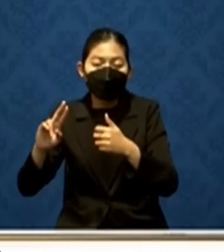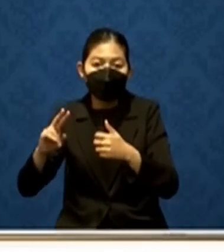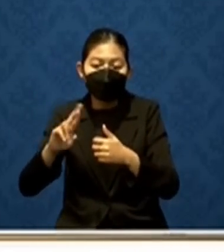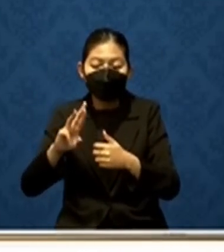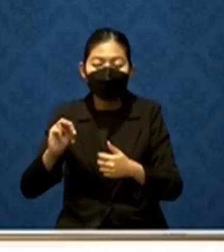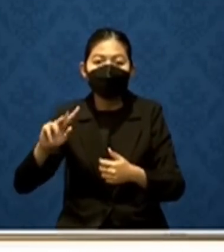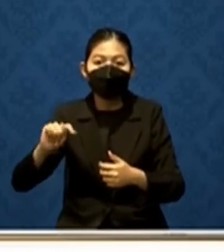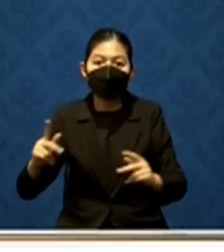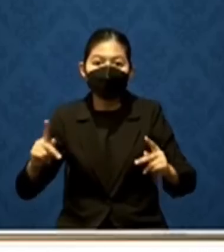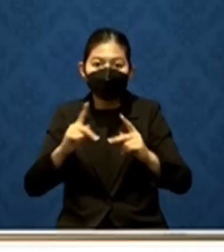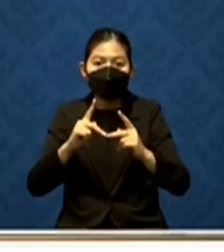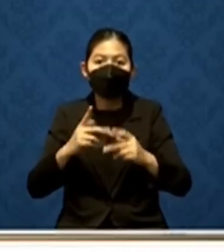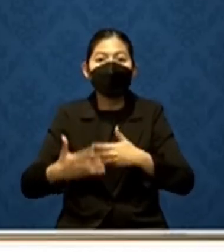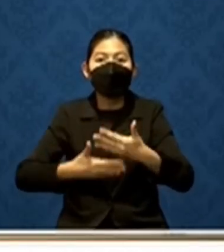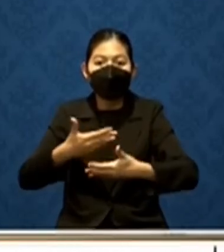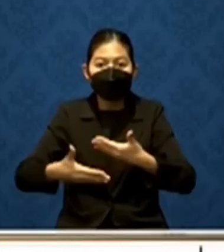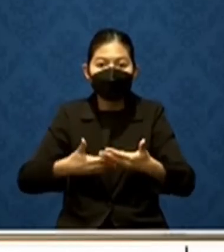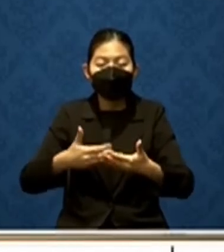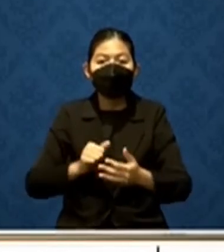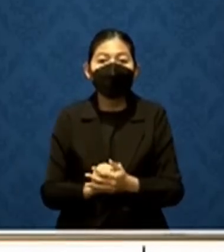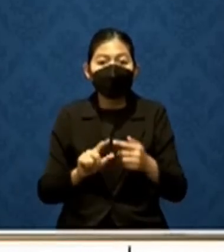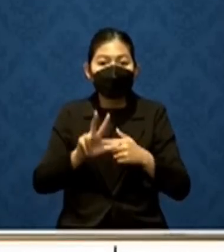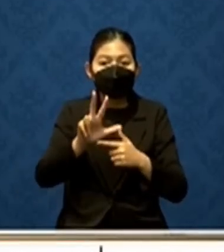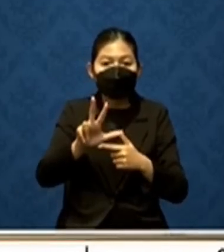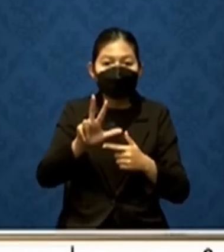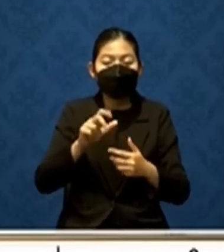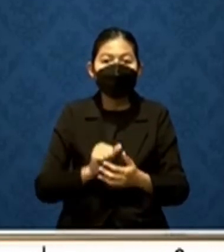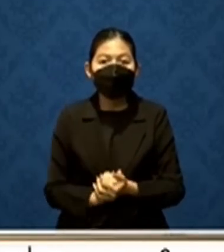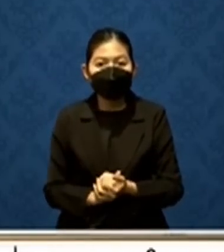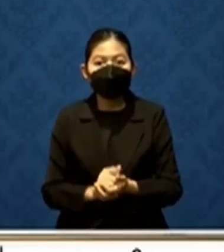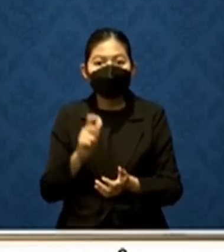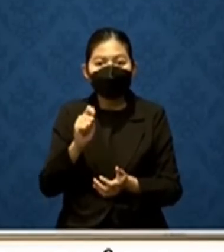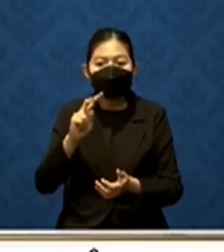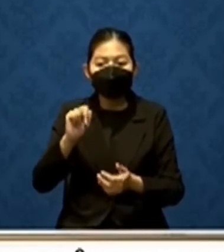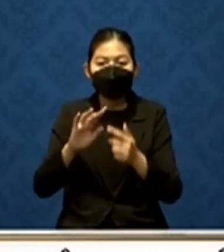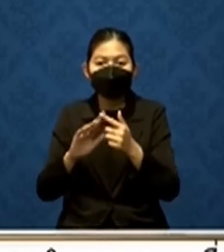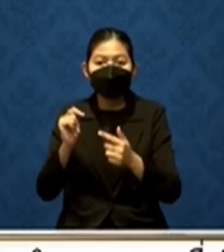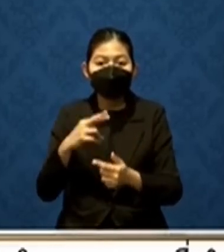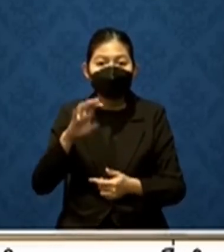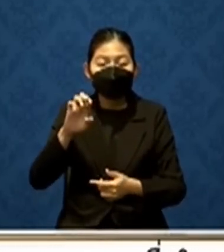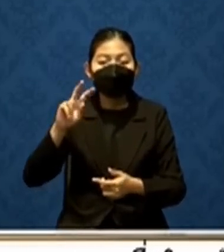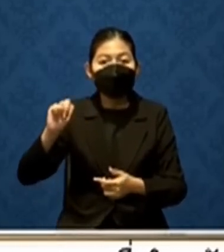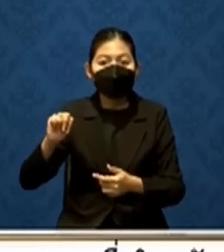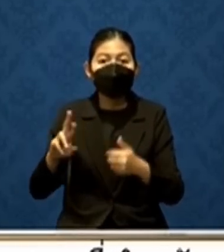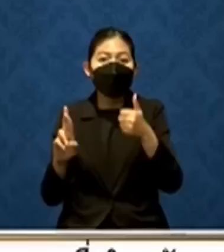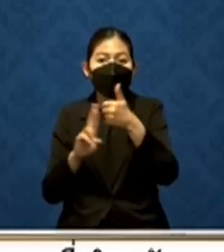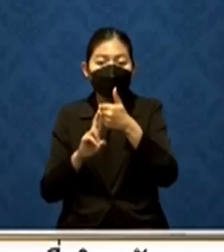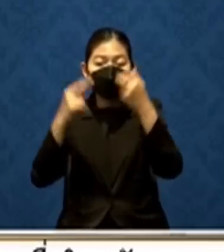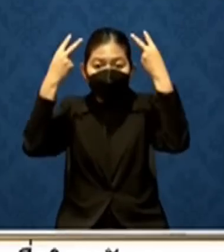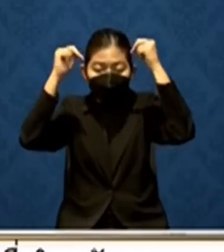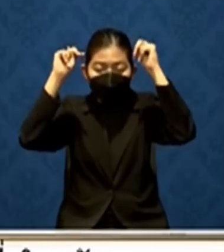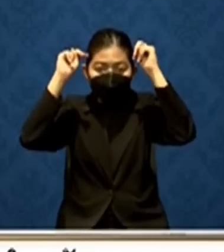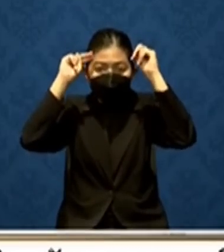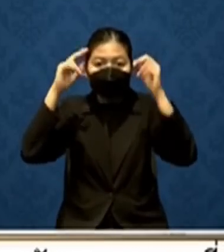พาณิชย์อีก 3นายอนุทินชาญวีรกุลรองนายกรัฐมนตรีและ